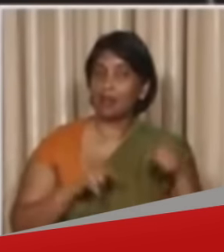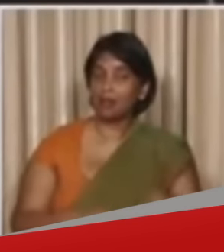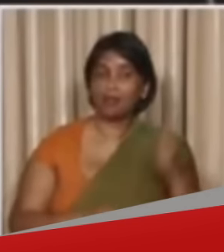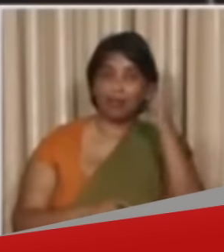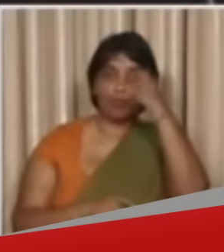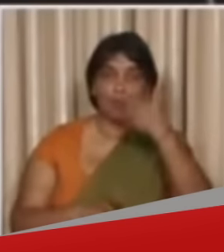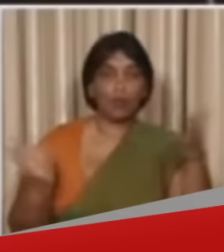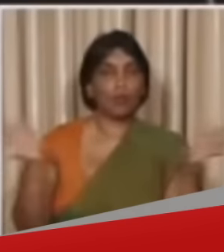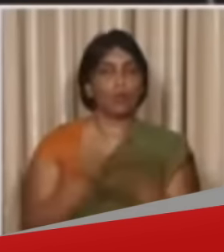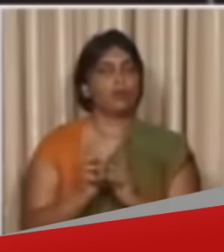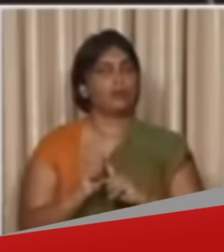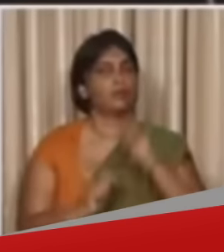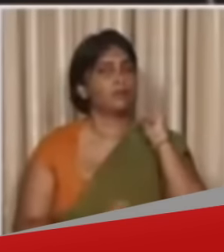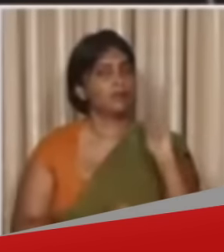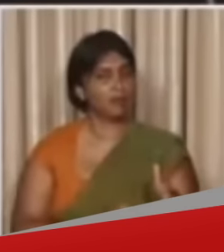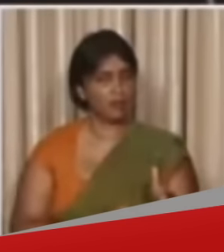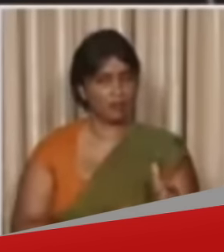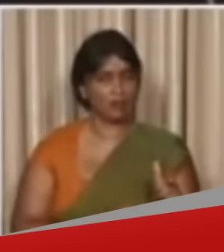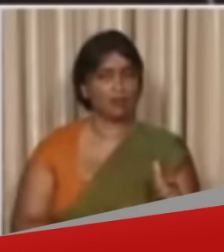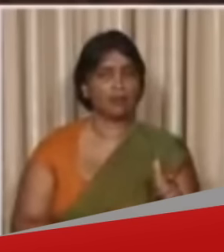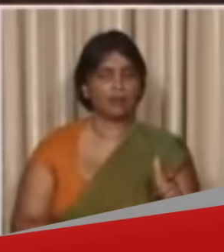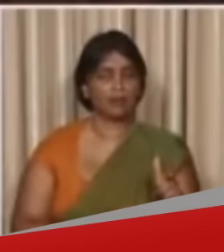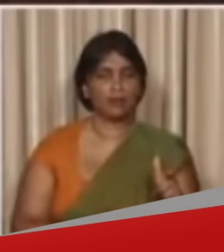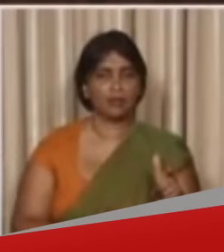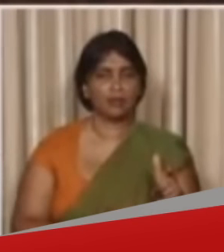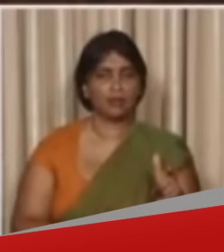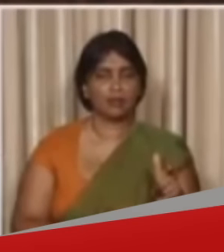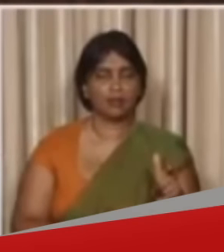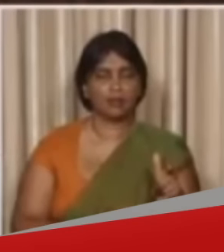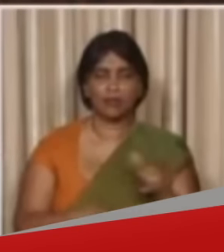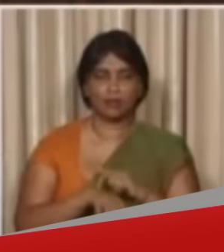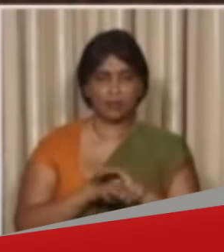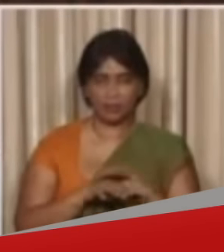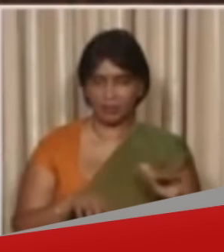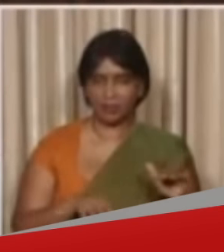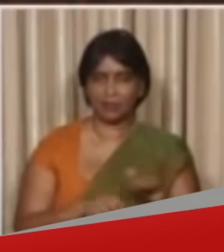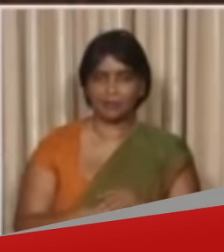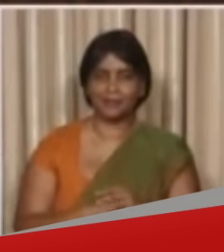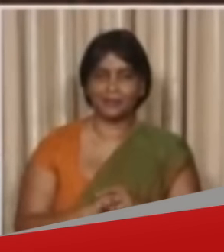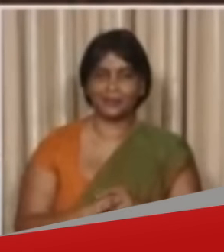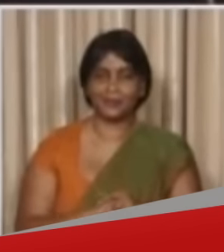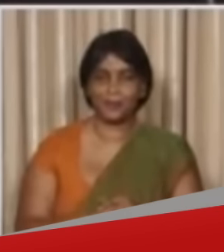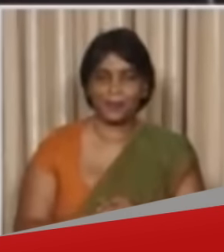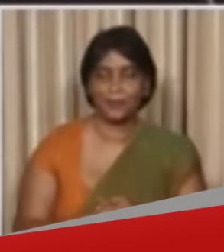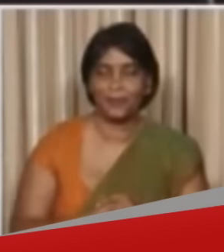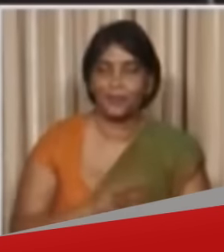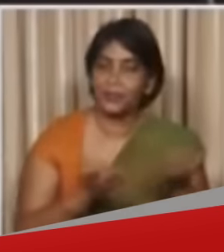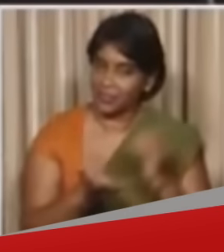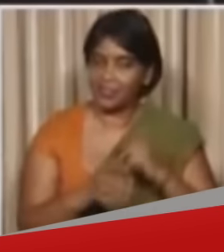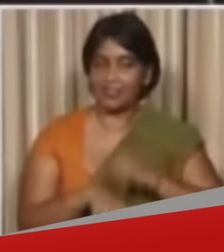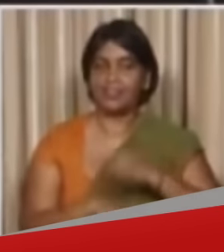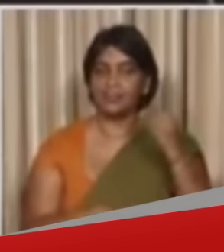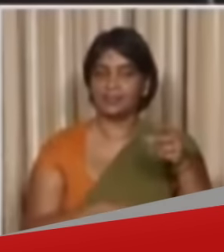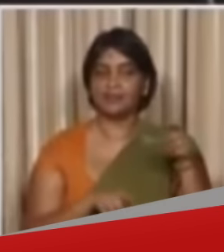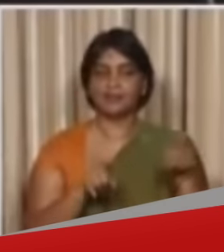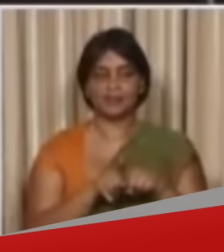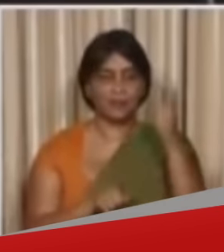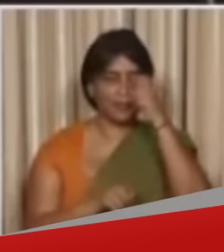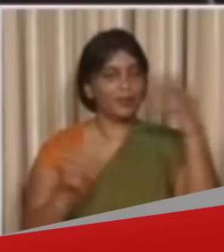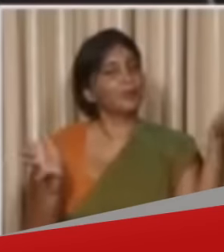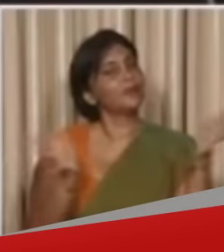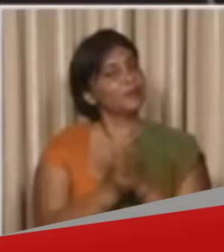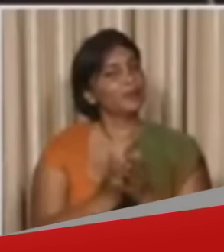එක ගෙවලා තියෙනවා ඒක මන්තුමා ඔබතුමාට අමතර විනාඩි 3යි ලැබුණේ ඒක අවසානයේ තව වෙලාව දෙනවා තව විපක්ෂ නායකයන්ට තව වෙලාව දෙනවා ඒ නිසා හිඟ වැටුපුත් එක්ක